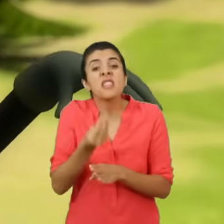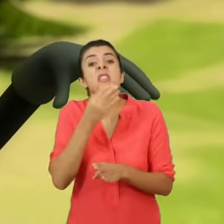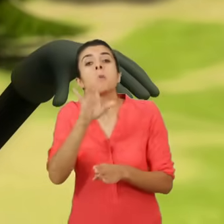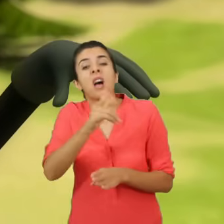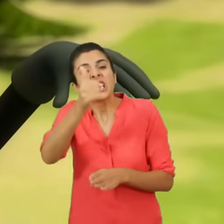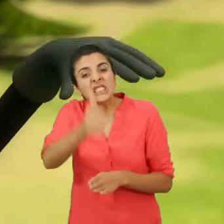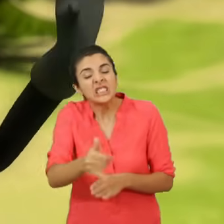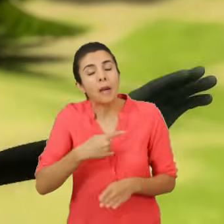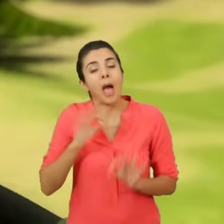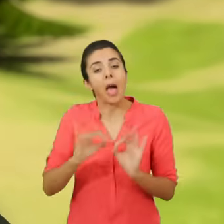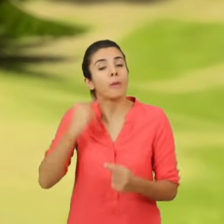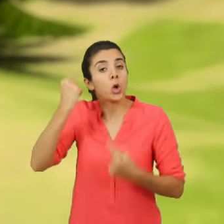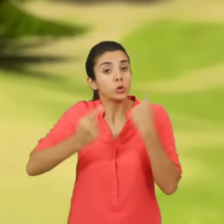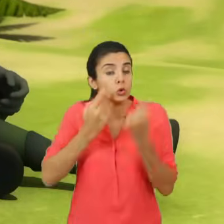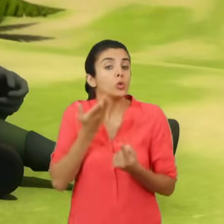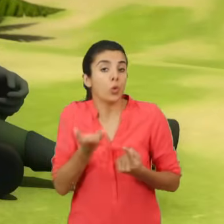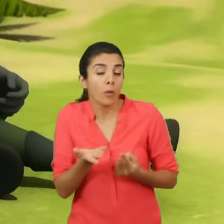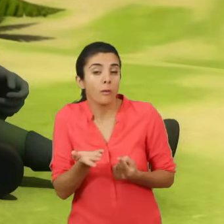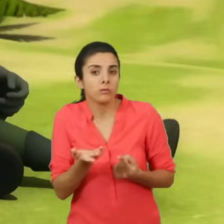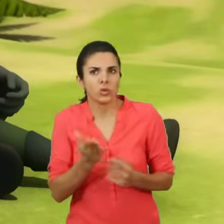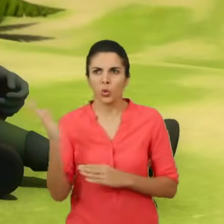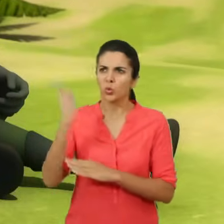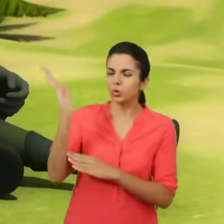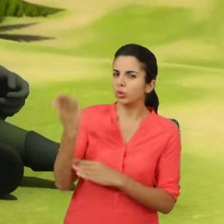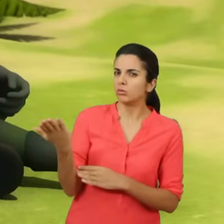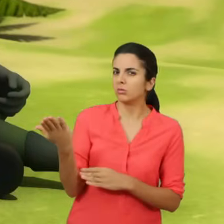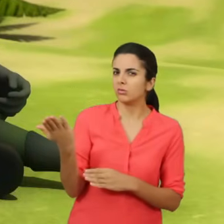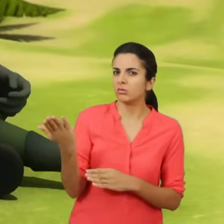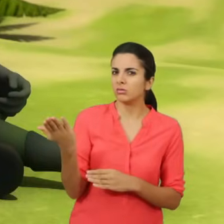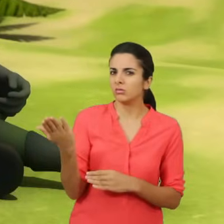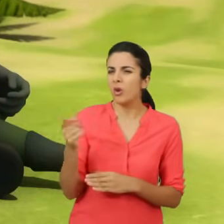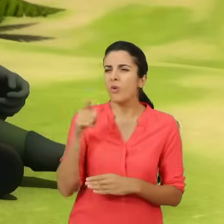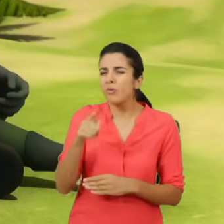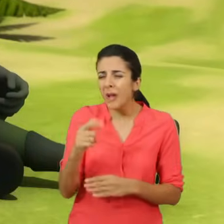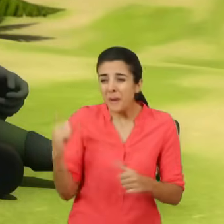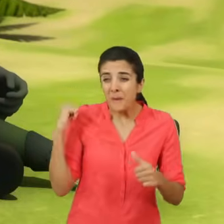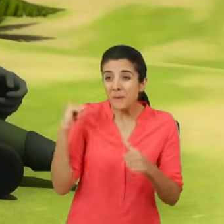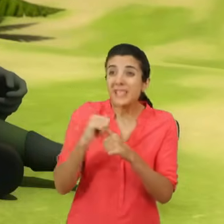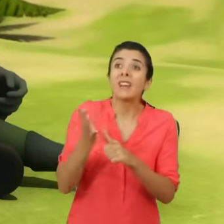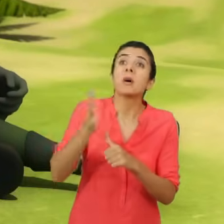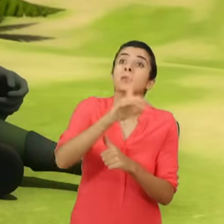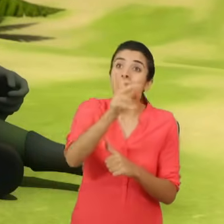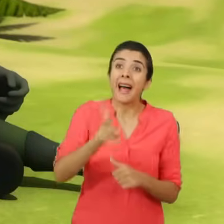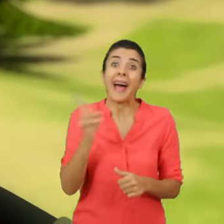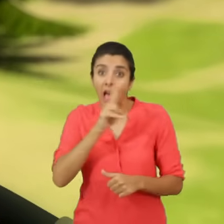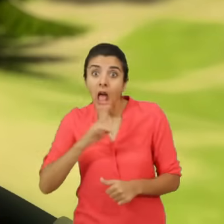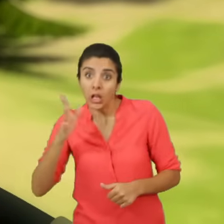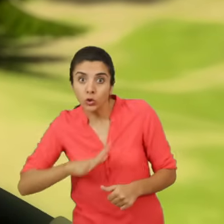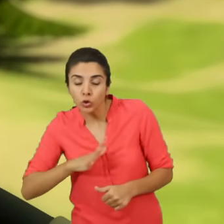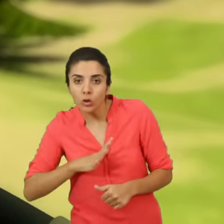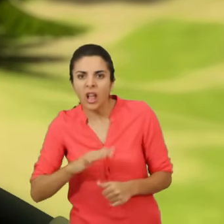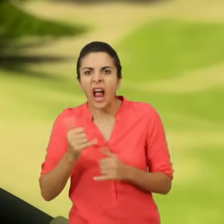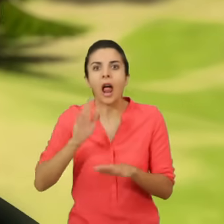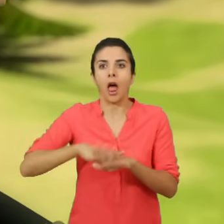kısa kaldığını düşünürdüm. Uzun. Bunun son gülüşün olmasını ister misin?